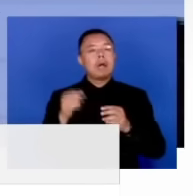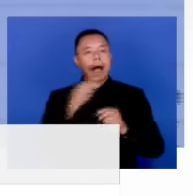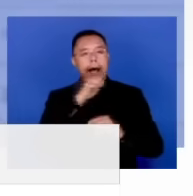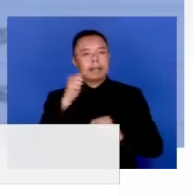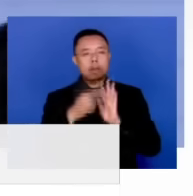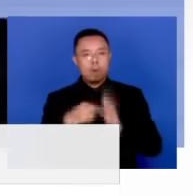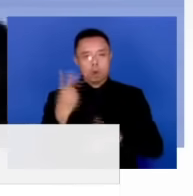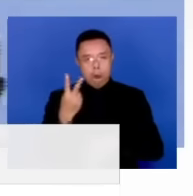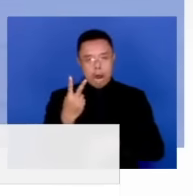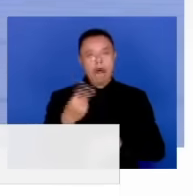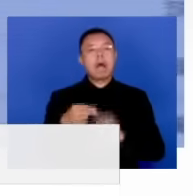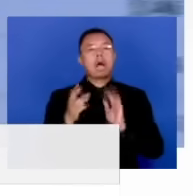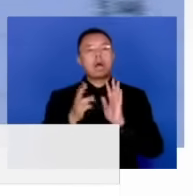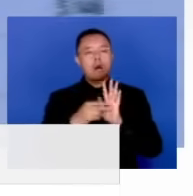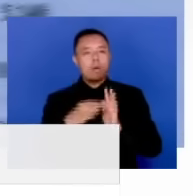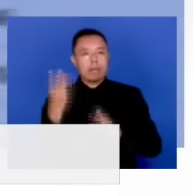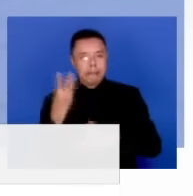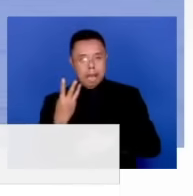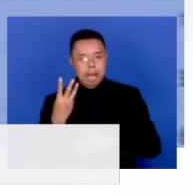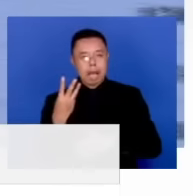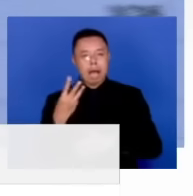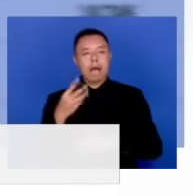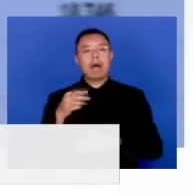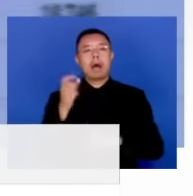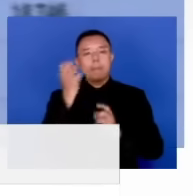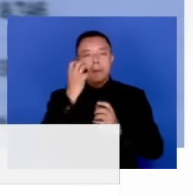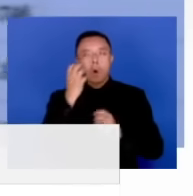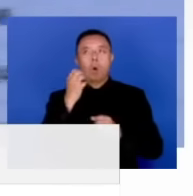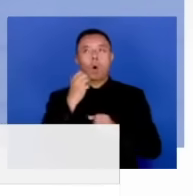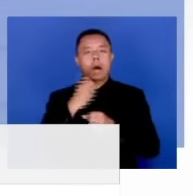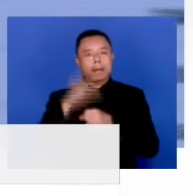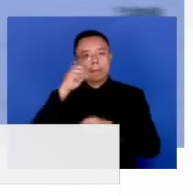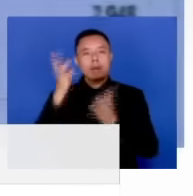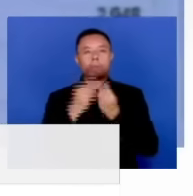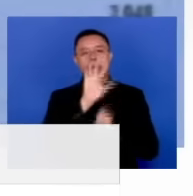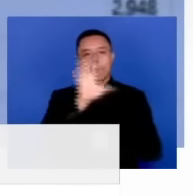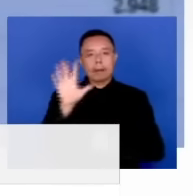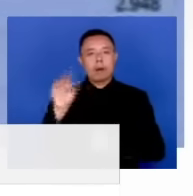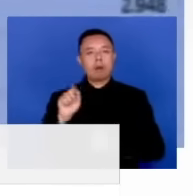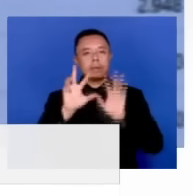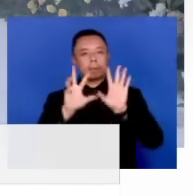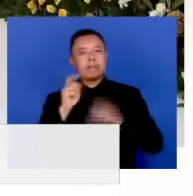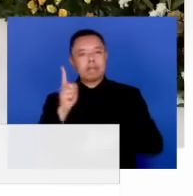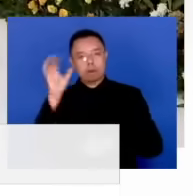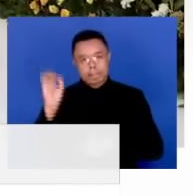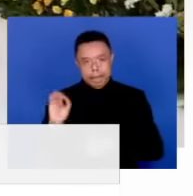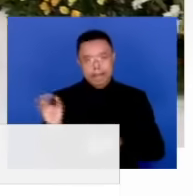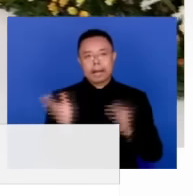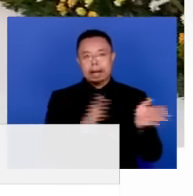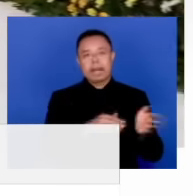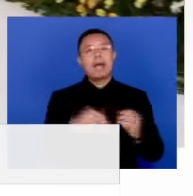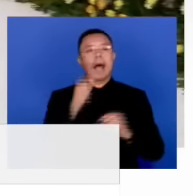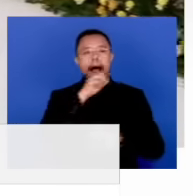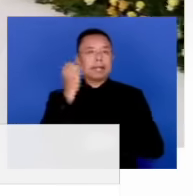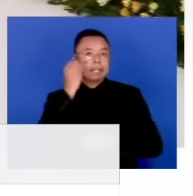juga paslon nomor urut 3 Ganjar Mahfud, yaitu Prabowo dan Gibran mencapai 55,91%, sementara diikuti